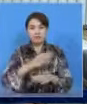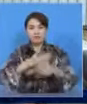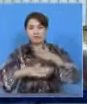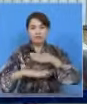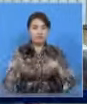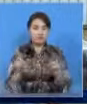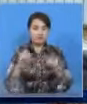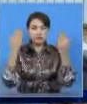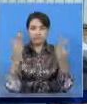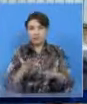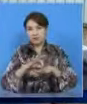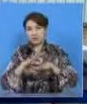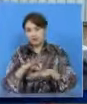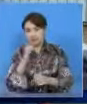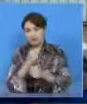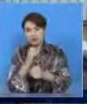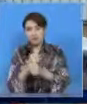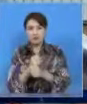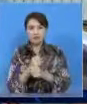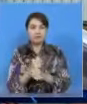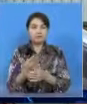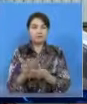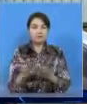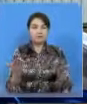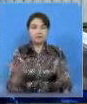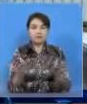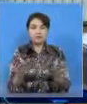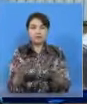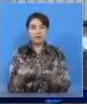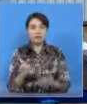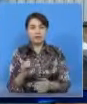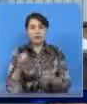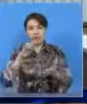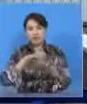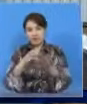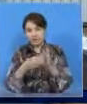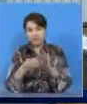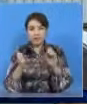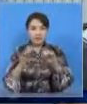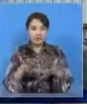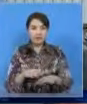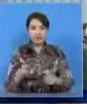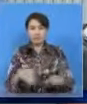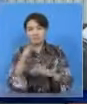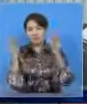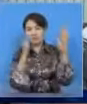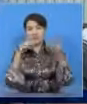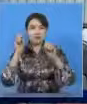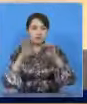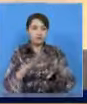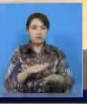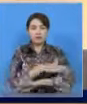что сейчас производятся такие работы. То, что контейнера поставили, не летает мусор уже по